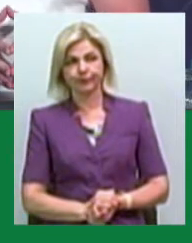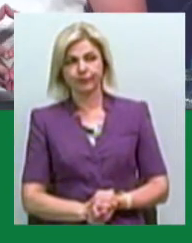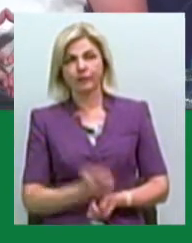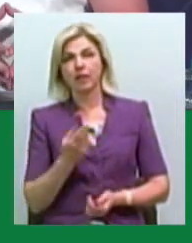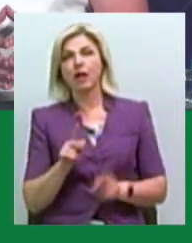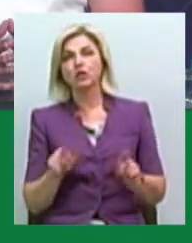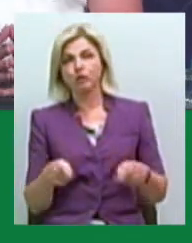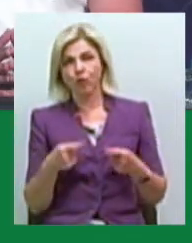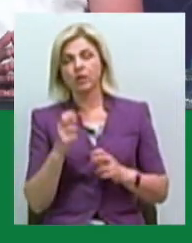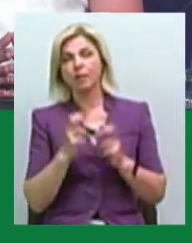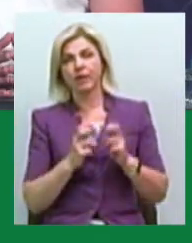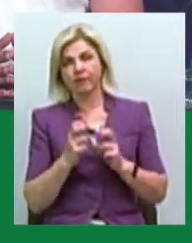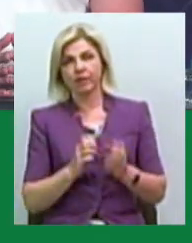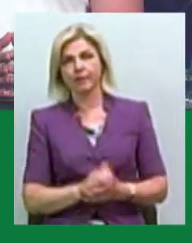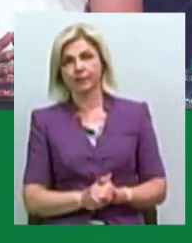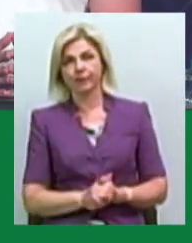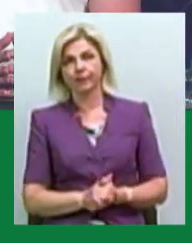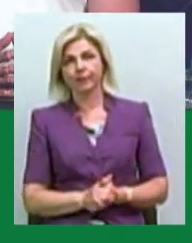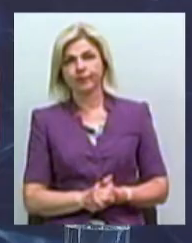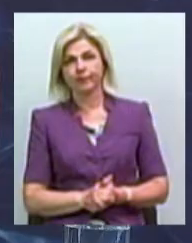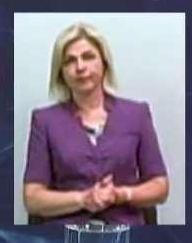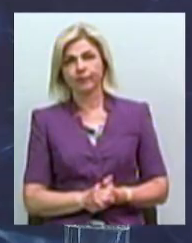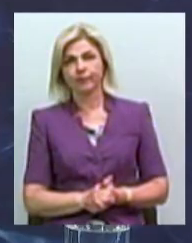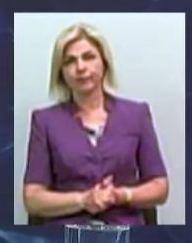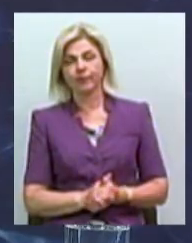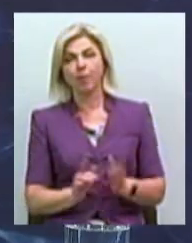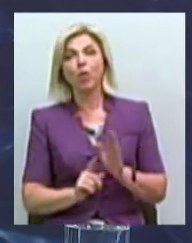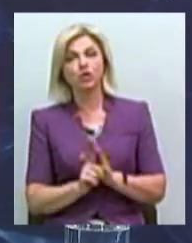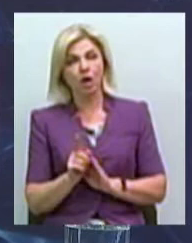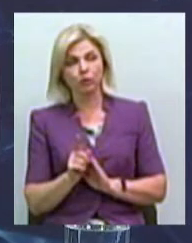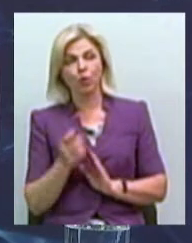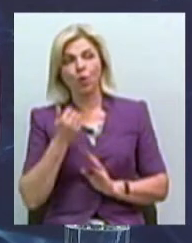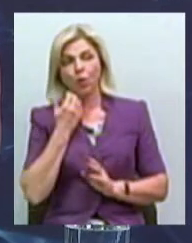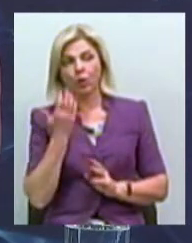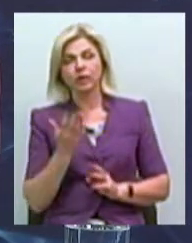підприємства, які ще мають бути кроки? З тим, що ну, спочатку, коли було